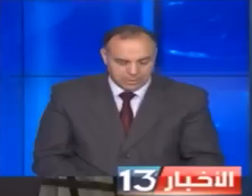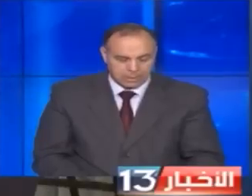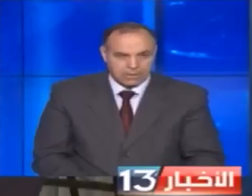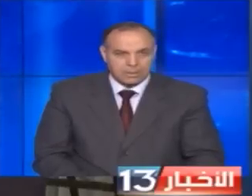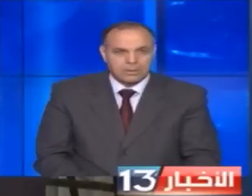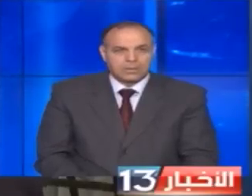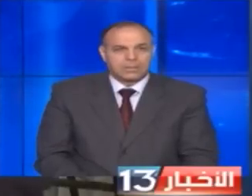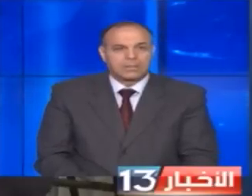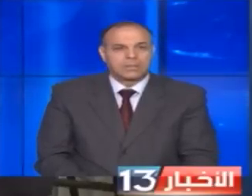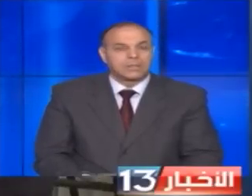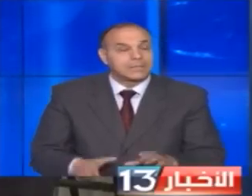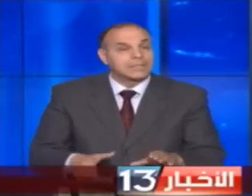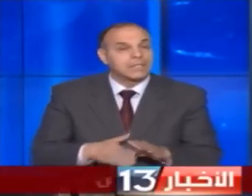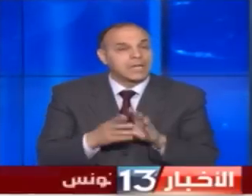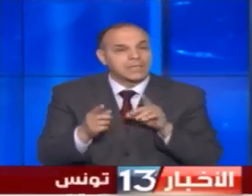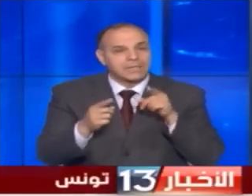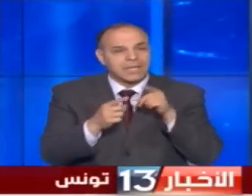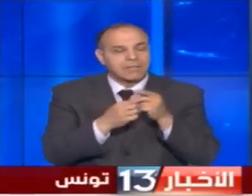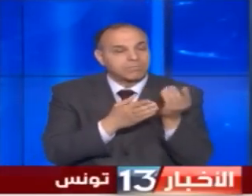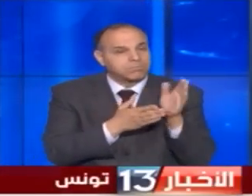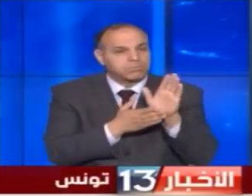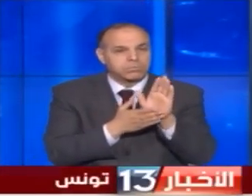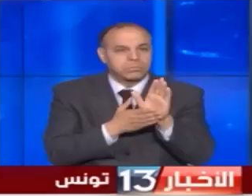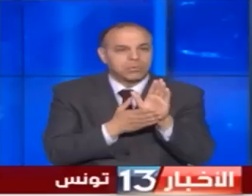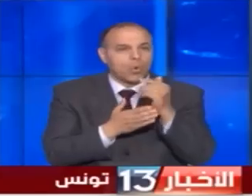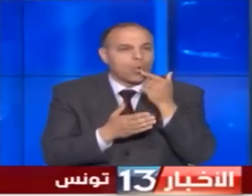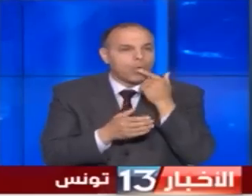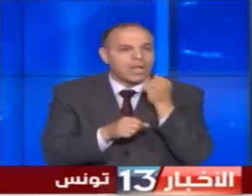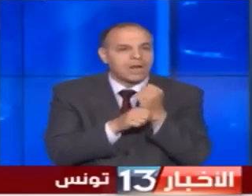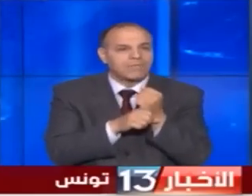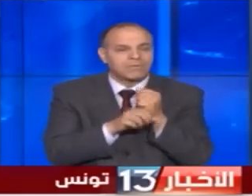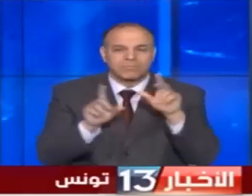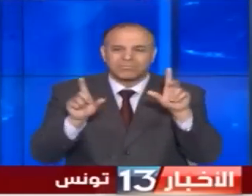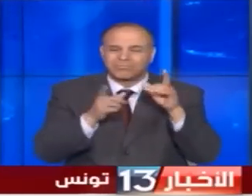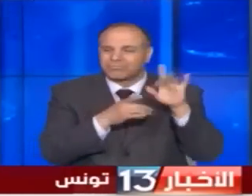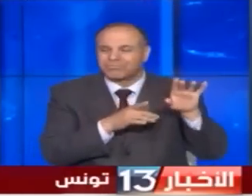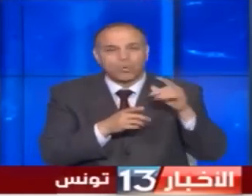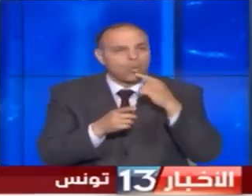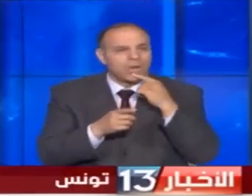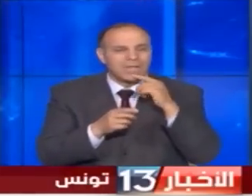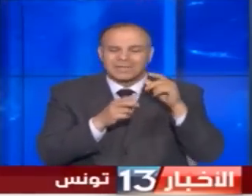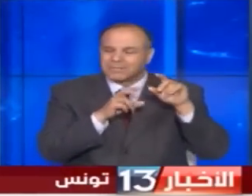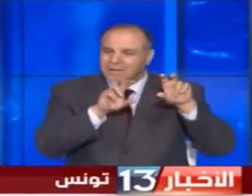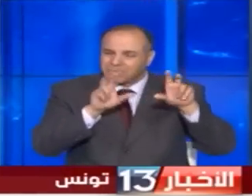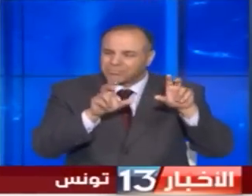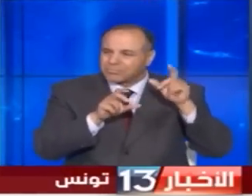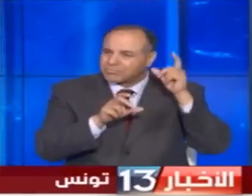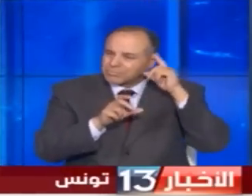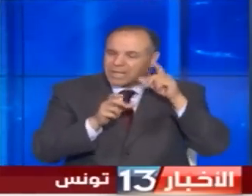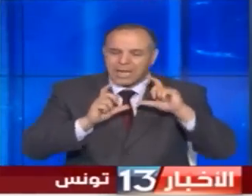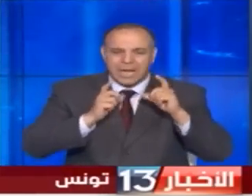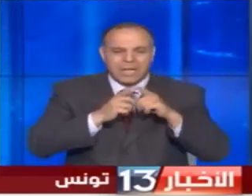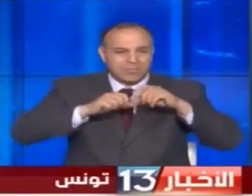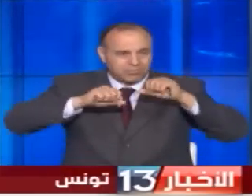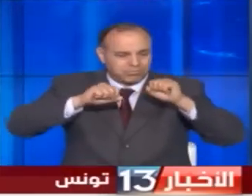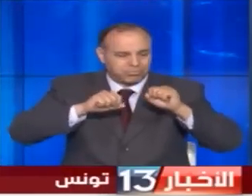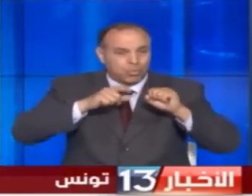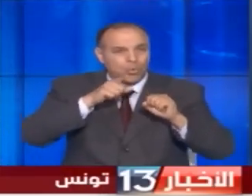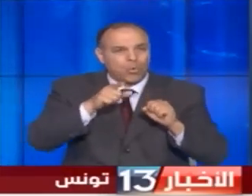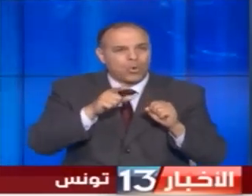تظاهره تهدف الى التعريف بعمل وحده رفض الاعلام السمعي البصري الهيئه العليا المستقله للاتصال السمعي